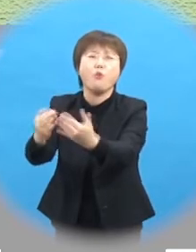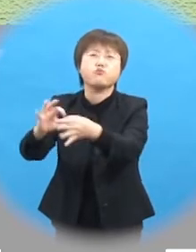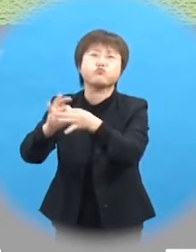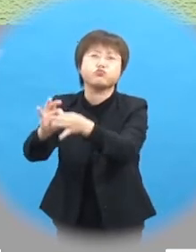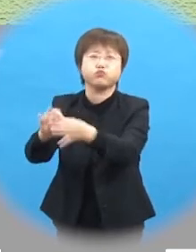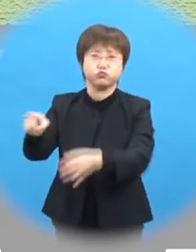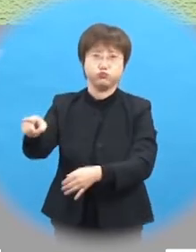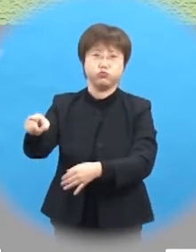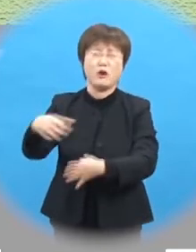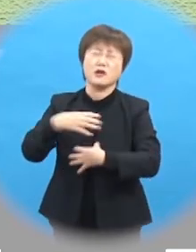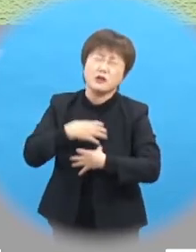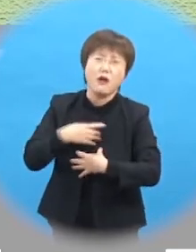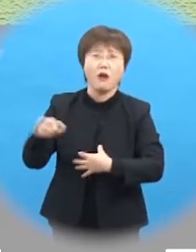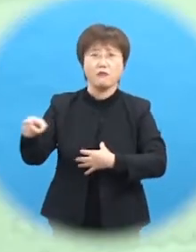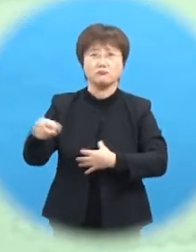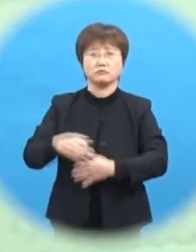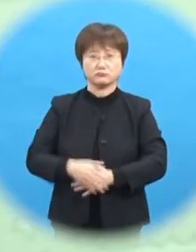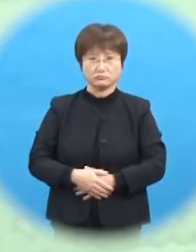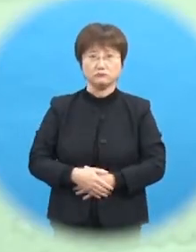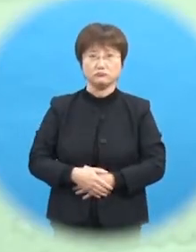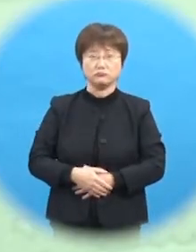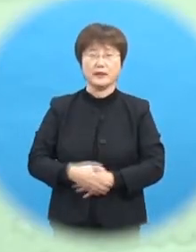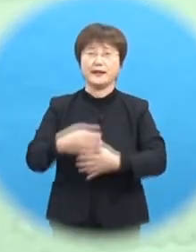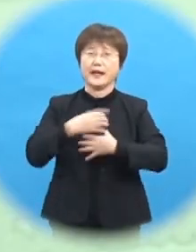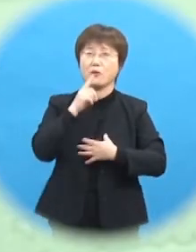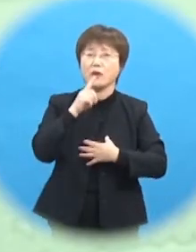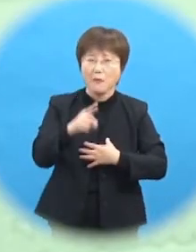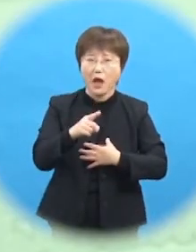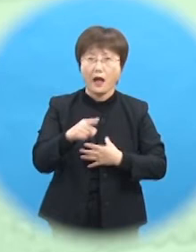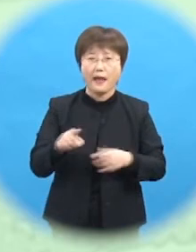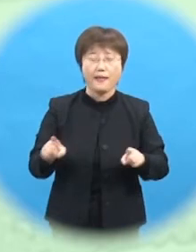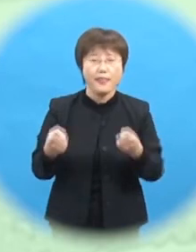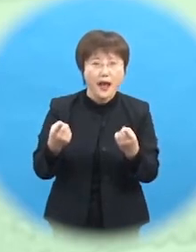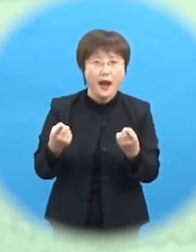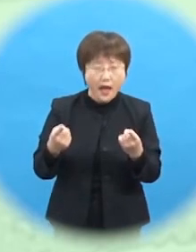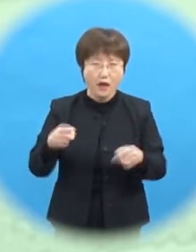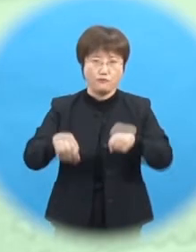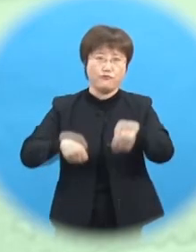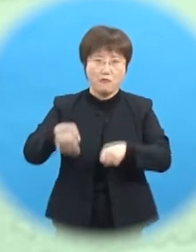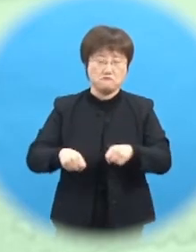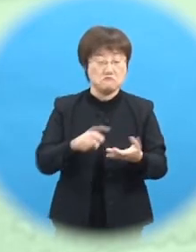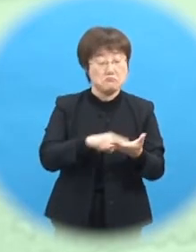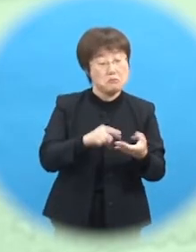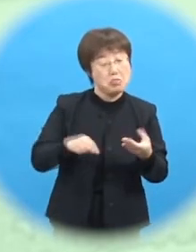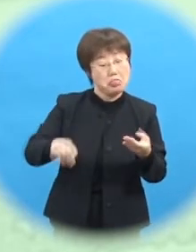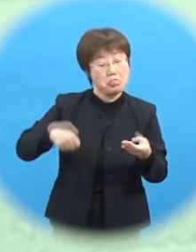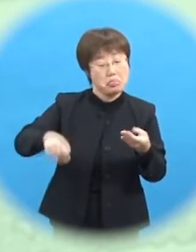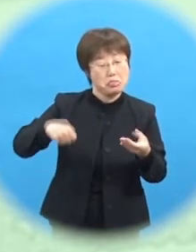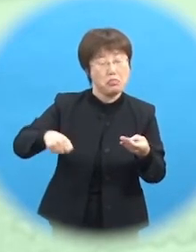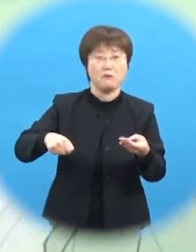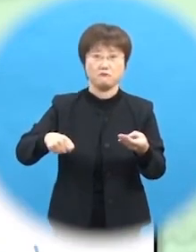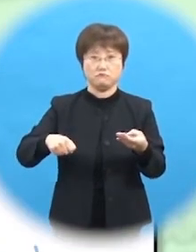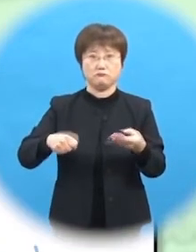てとっても危険なの。危険といえばながら運転。スマートフォンをいじりなが